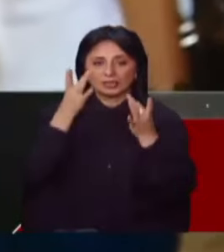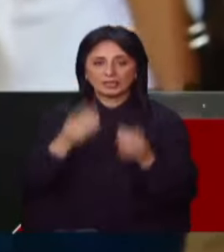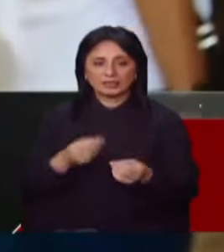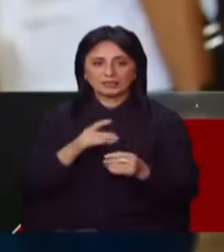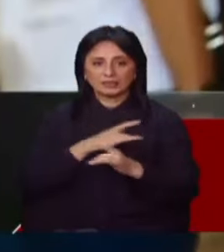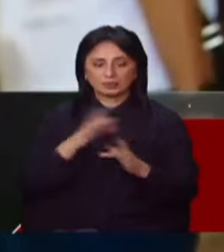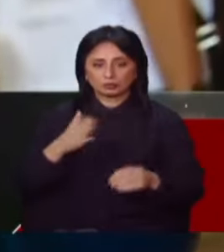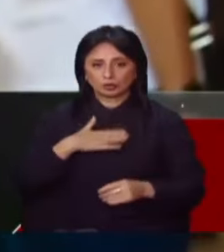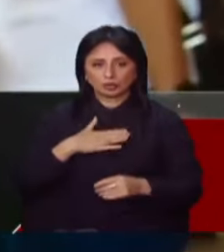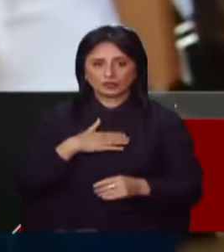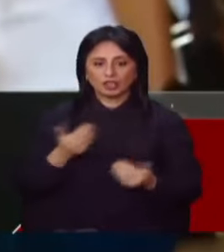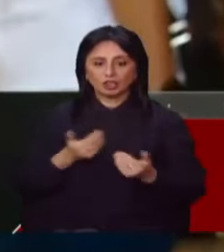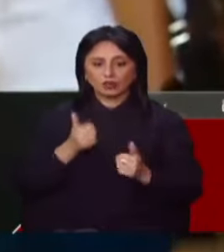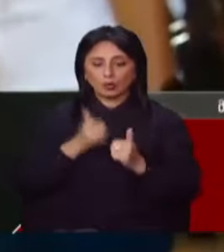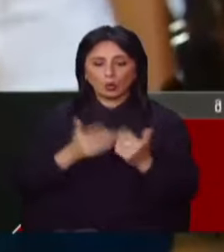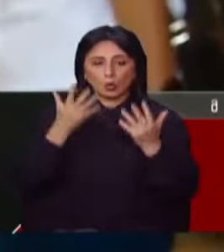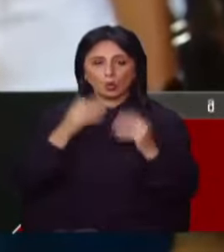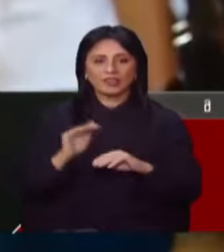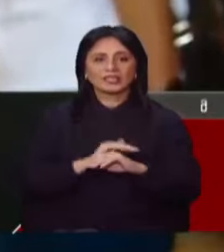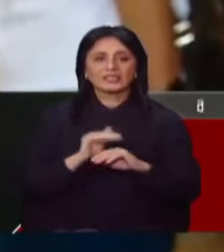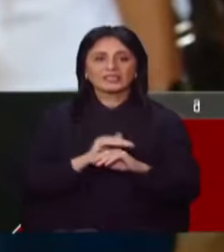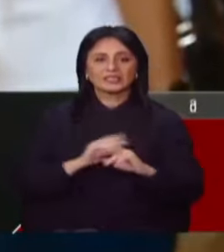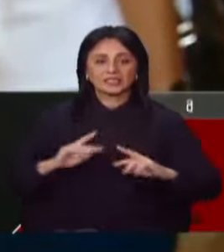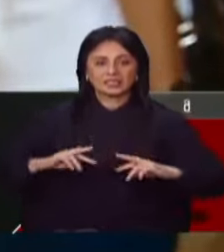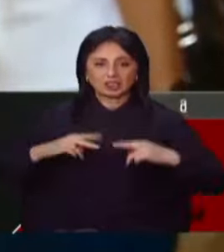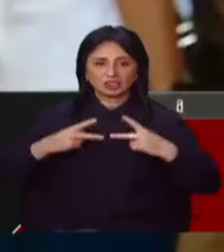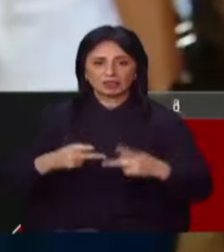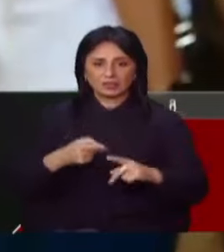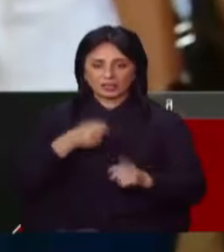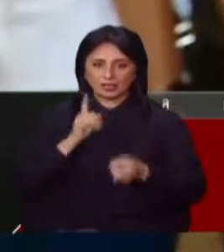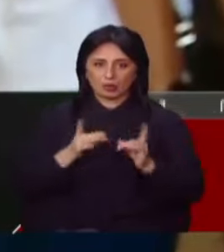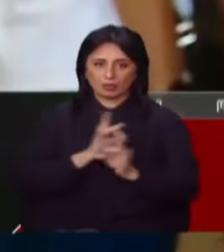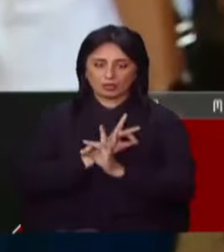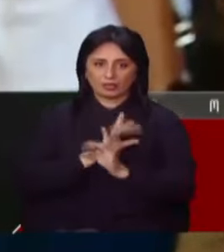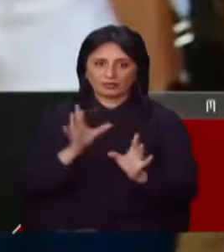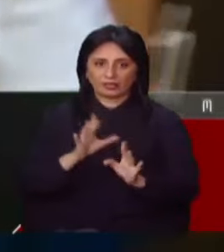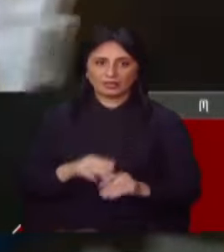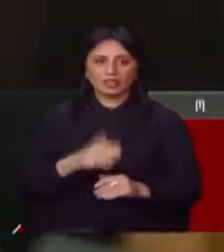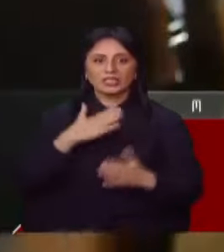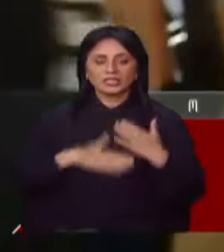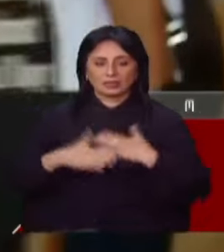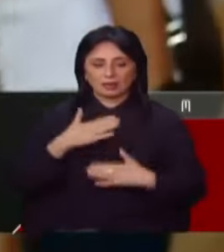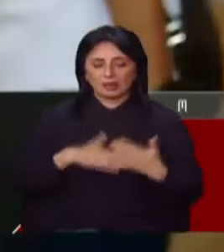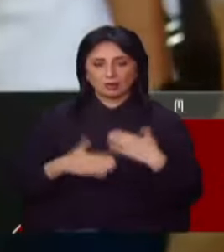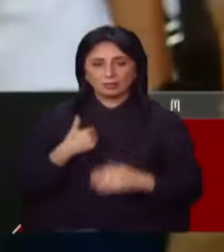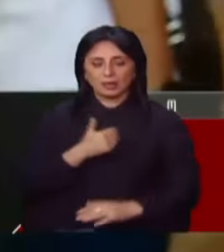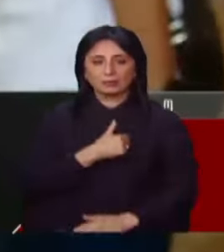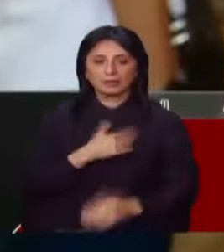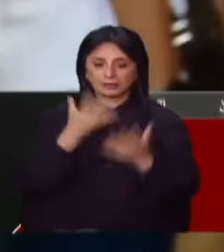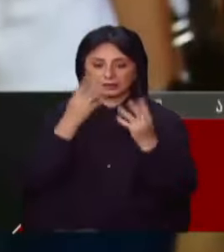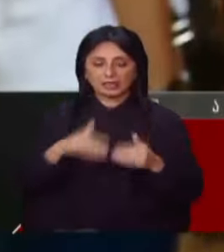დღესასწაული ყოველი ჩვენი ცხოვრების ყოველი დღე სიკეთისაკე შეცვლის და ეს არის ნამდვილი დღესასწაული სულიერი სიხარული. მე